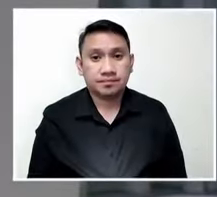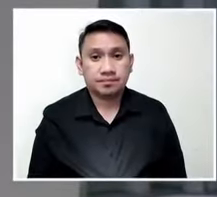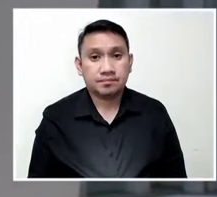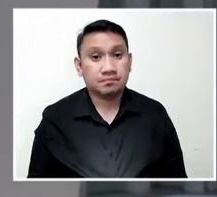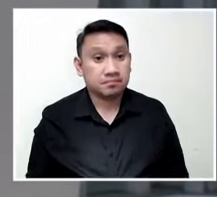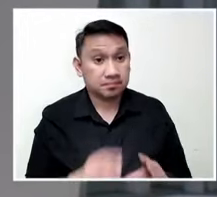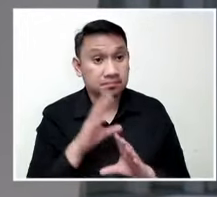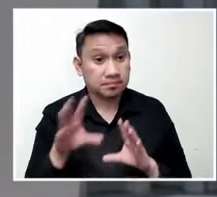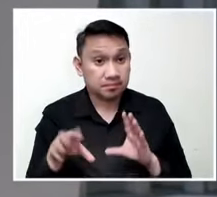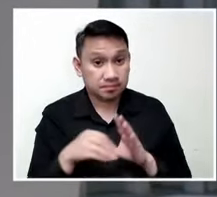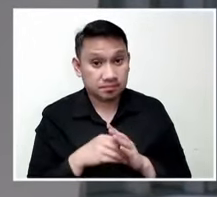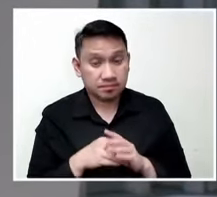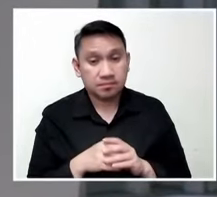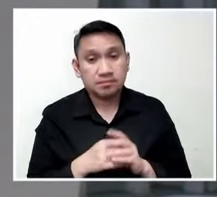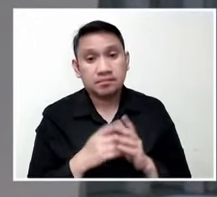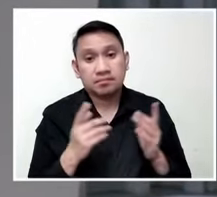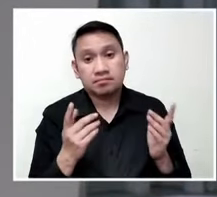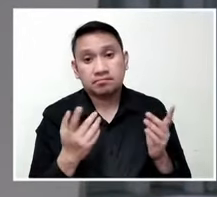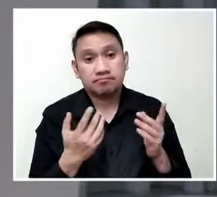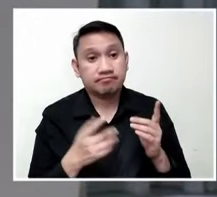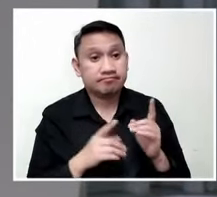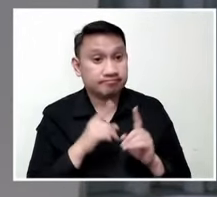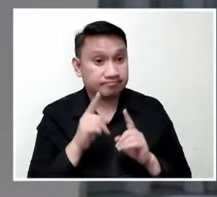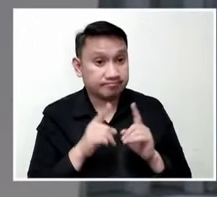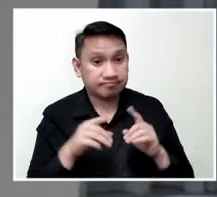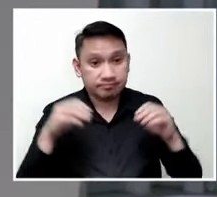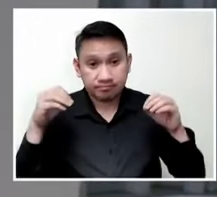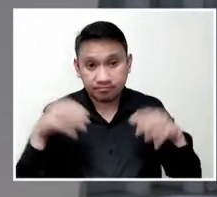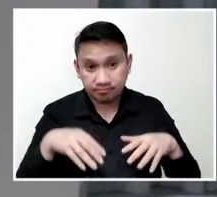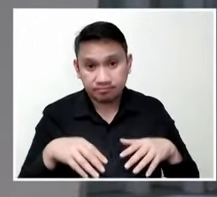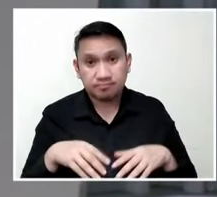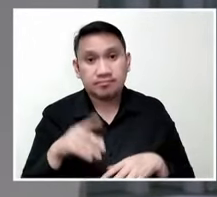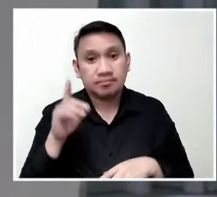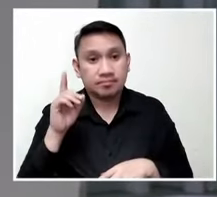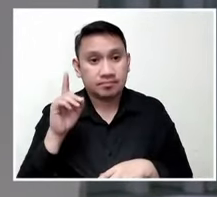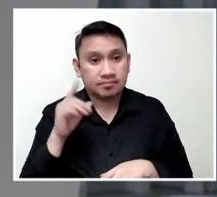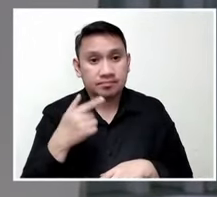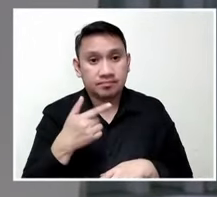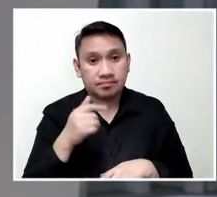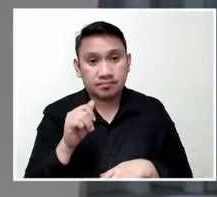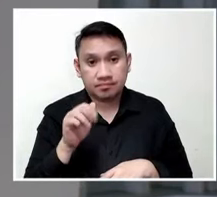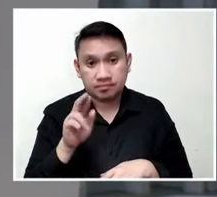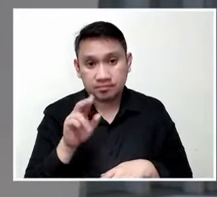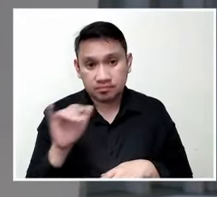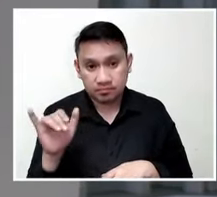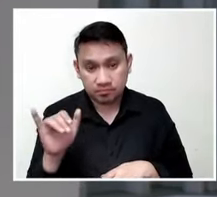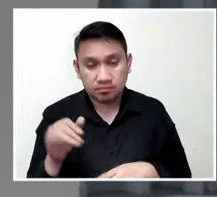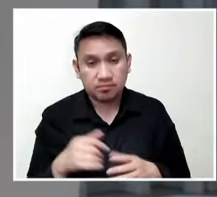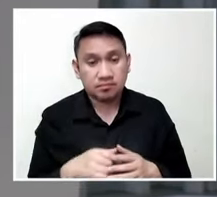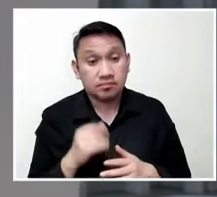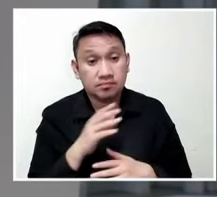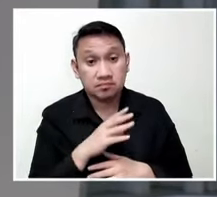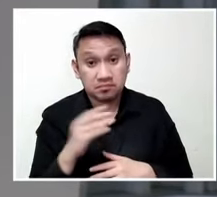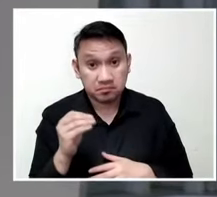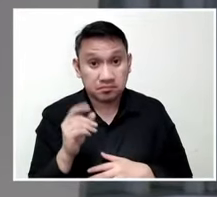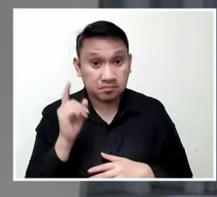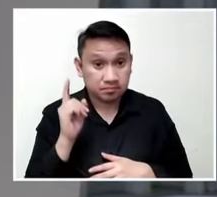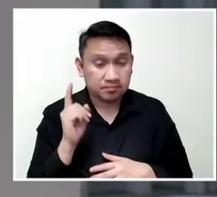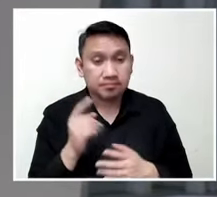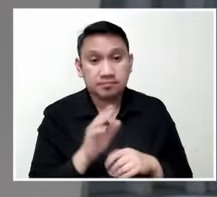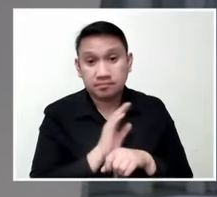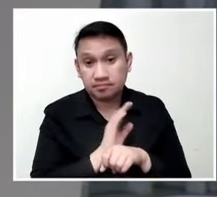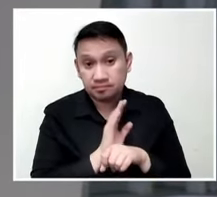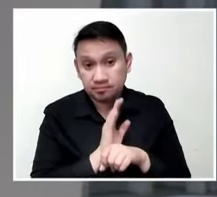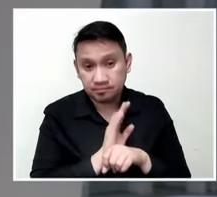Bahagi na ng Star Magic Family si Mr. Pure Energy Gary Valenciano. Samantala, dinagsaan ng fans ang premiere night ng Under